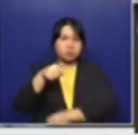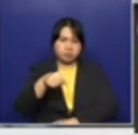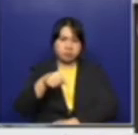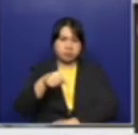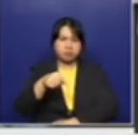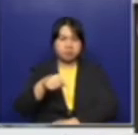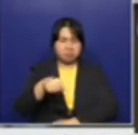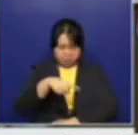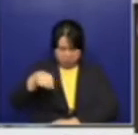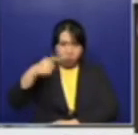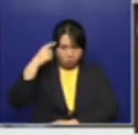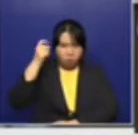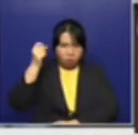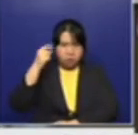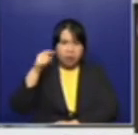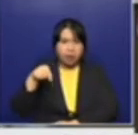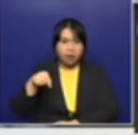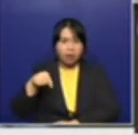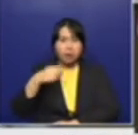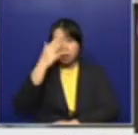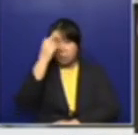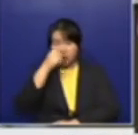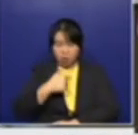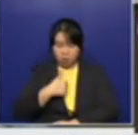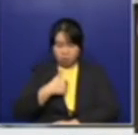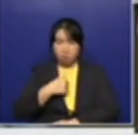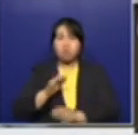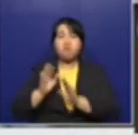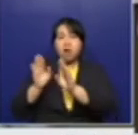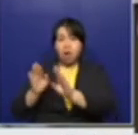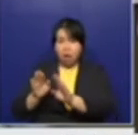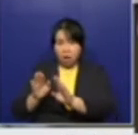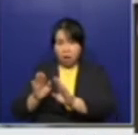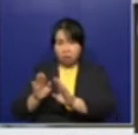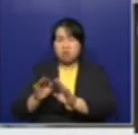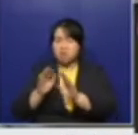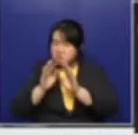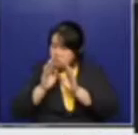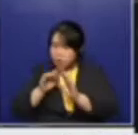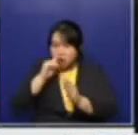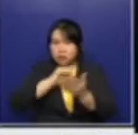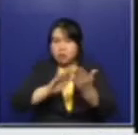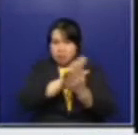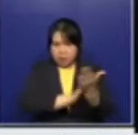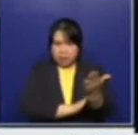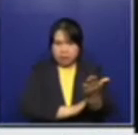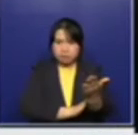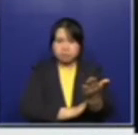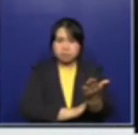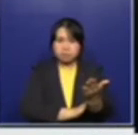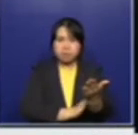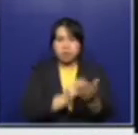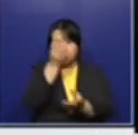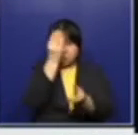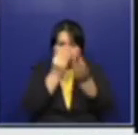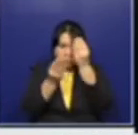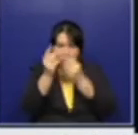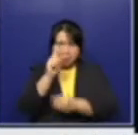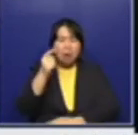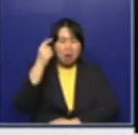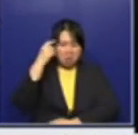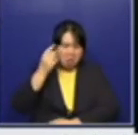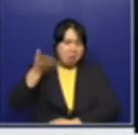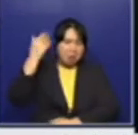ยท่านประธานที่เคารพครับสิ่งที่ผมอยากจะฝากไว้ในแผ่นดินนี้แผ่นดินนี้เรียนรู้การเข็นฆ่า